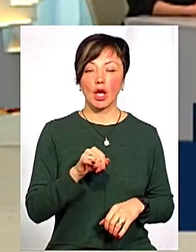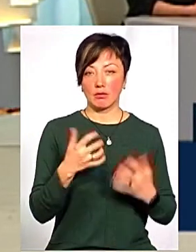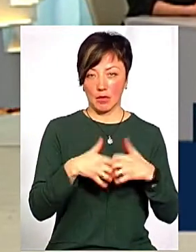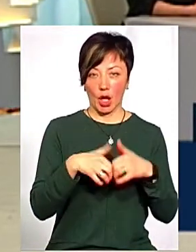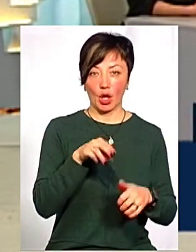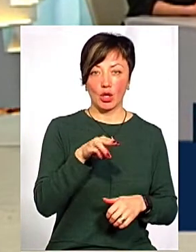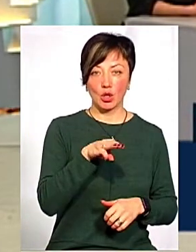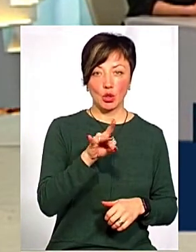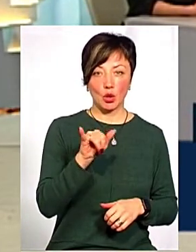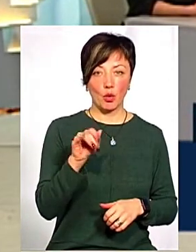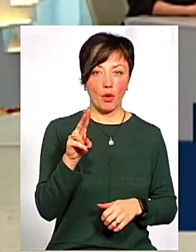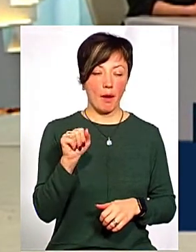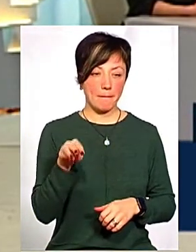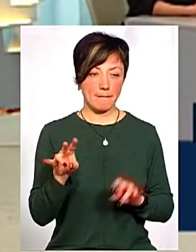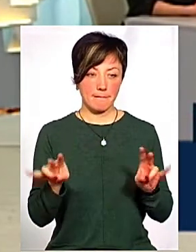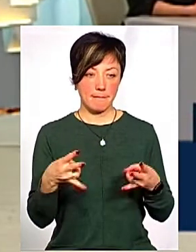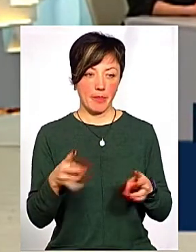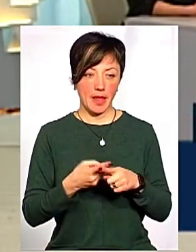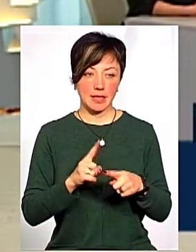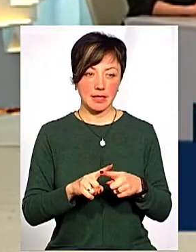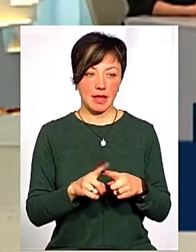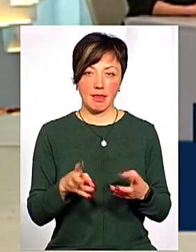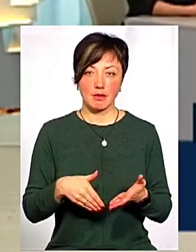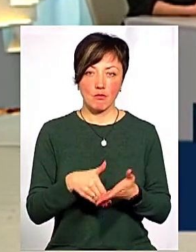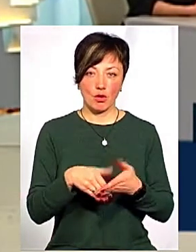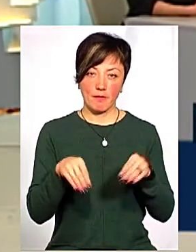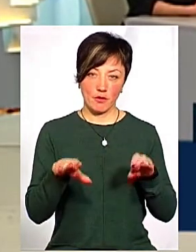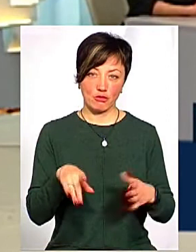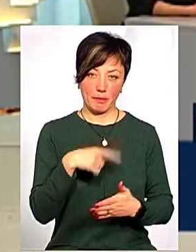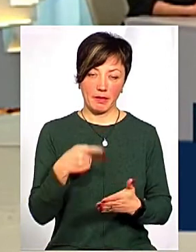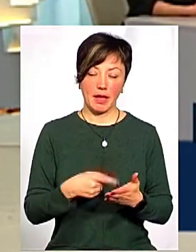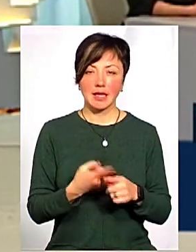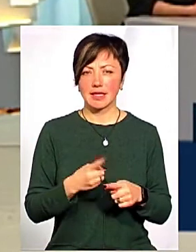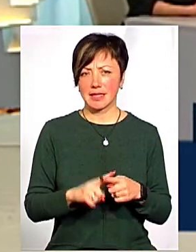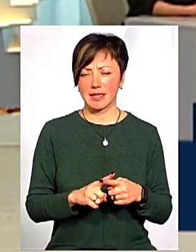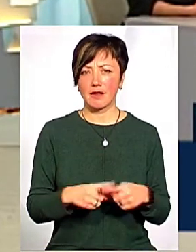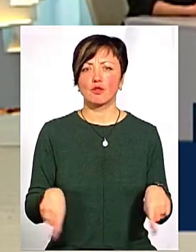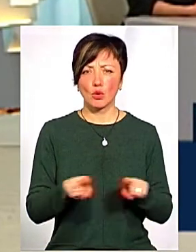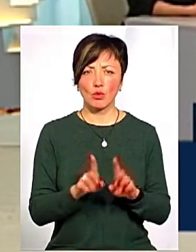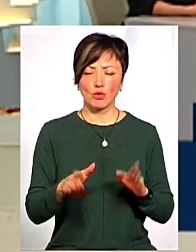Труками тут, ну, не потрібні, це не спосіб вирішити питання. Це все